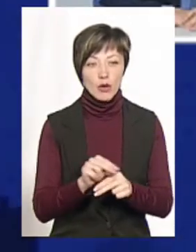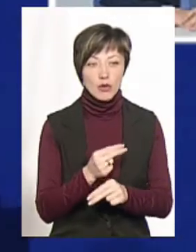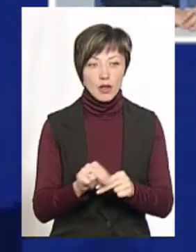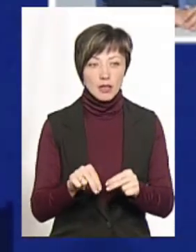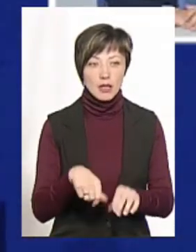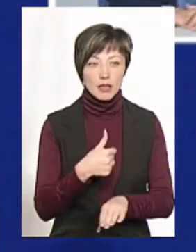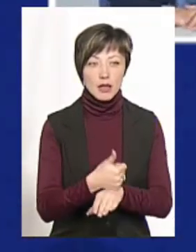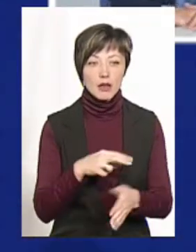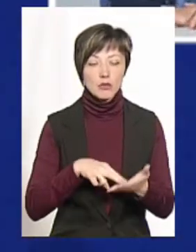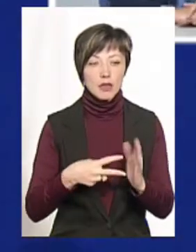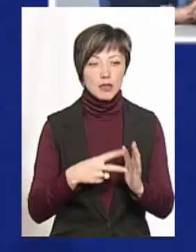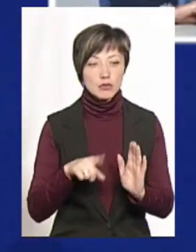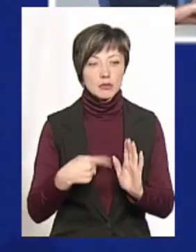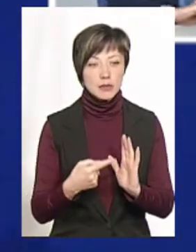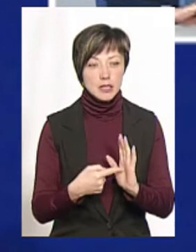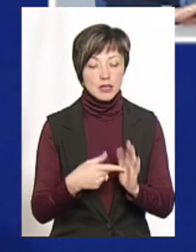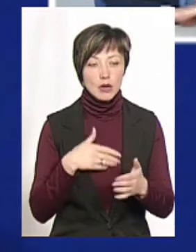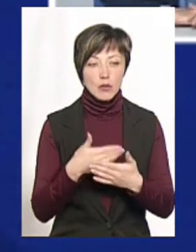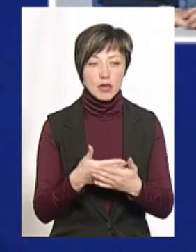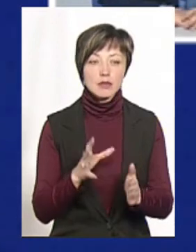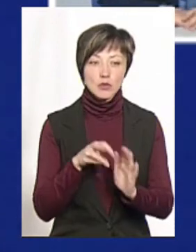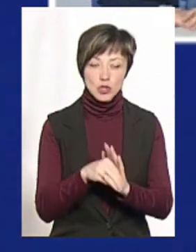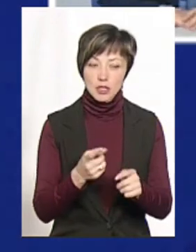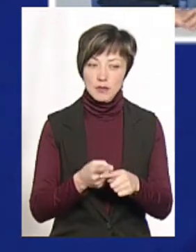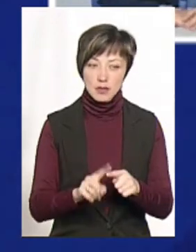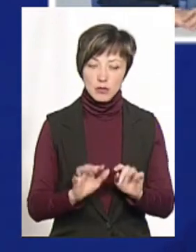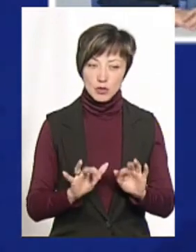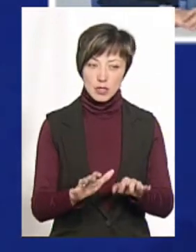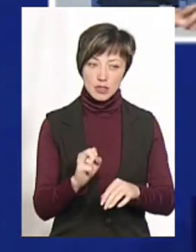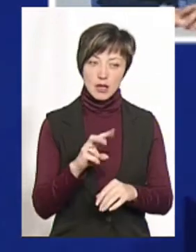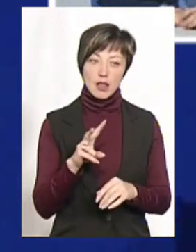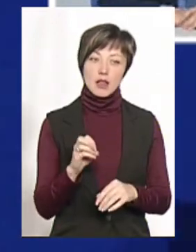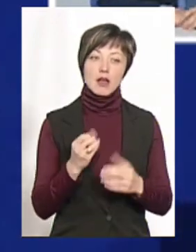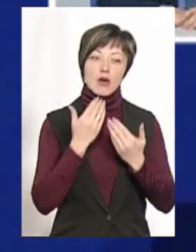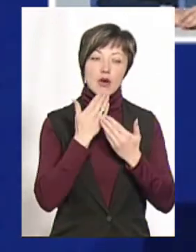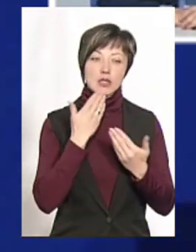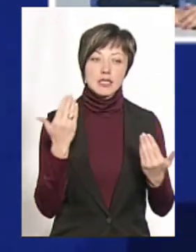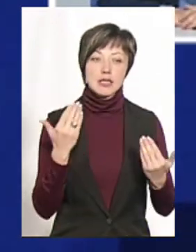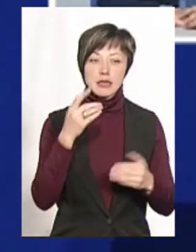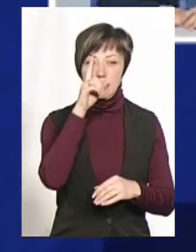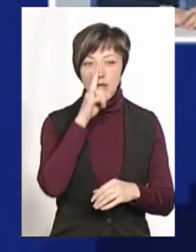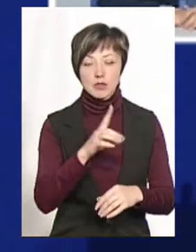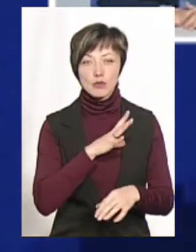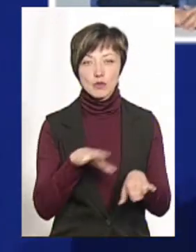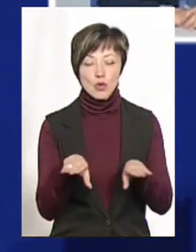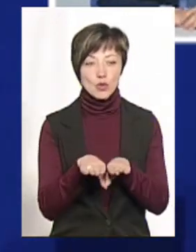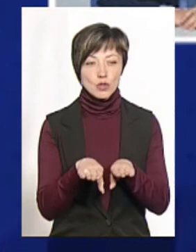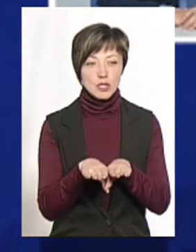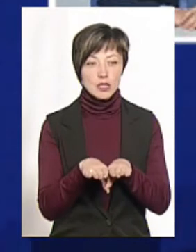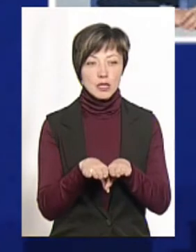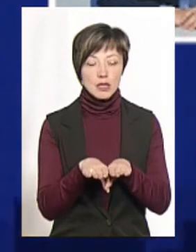коригування генерального плану міста. Громадськість включилася в даний процес, однак от останній місяць був такий схожий